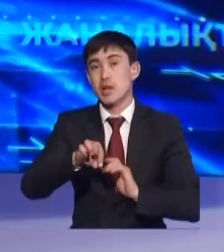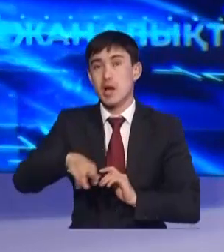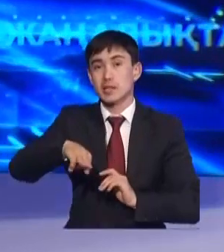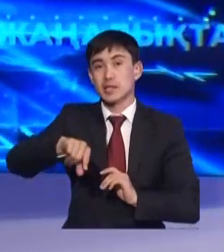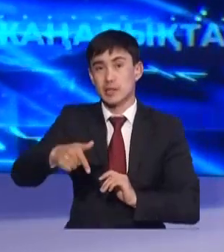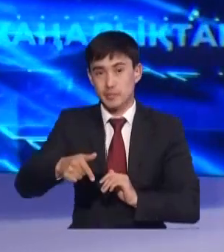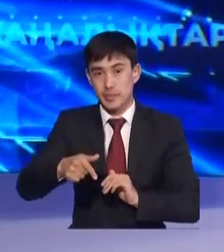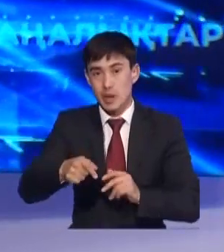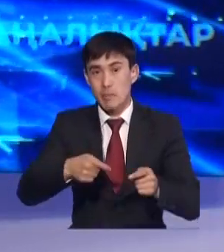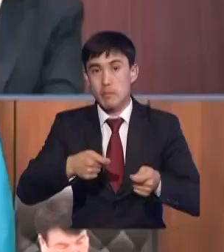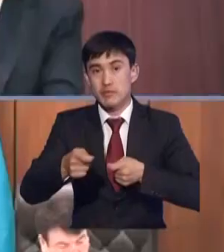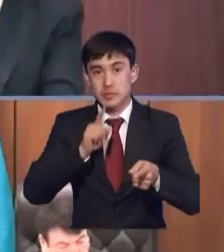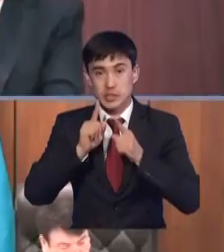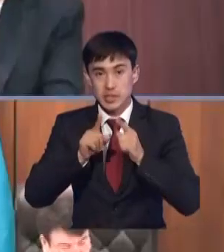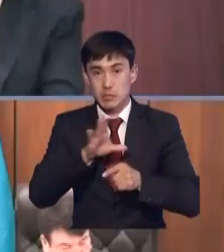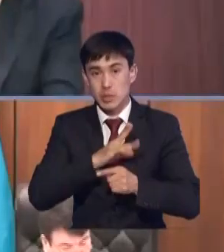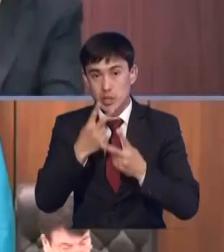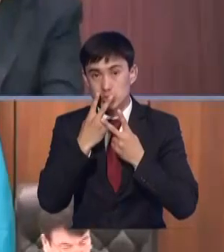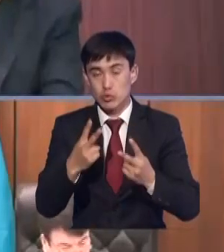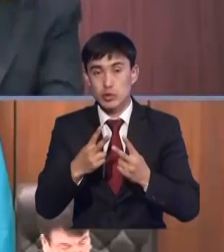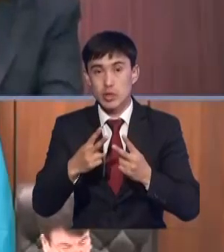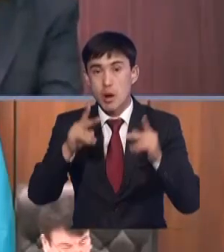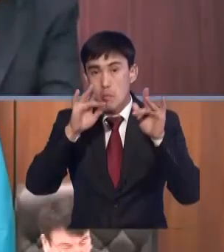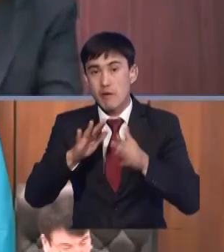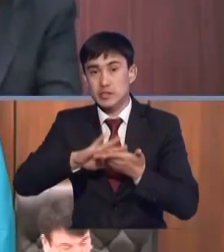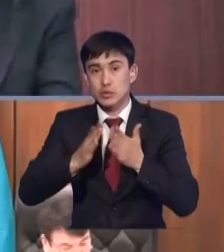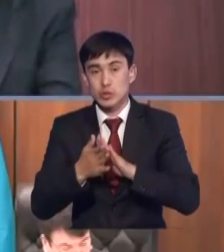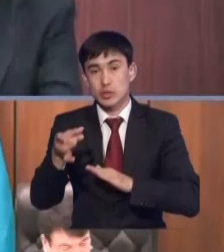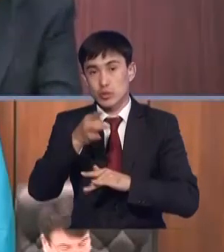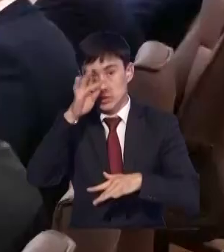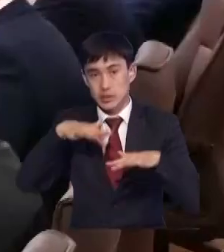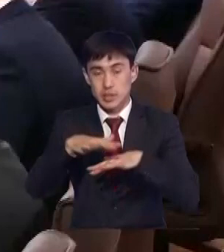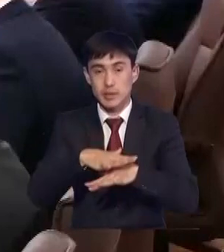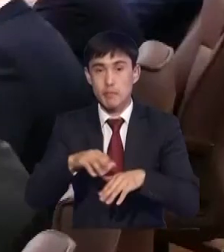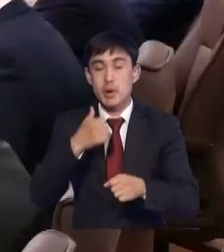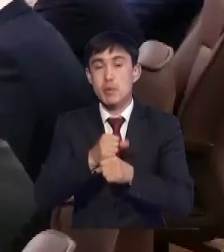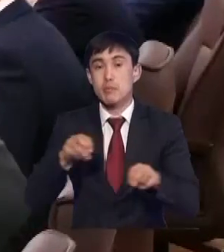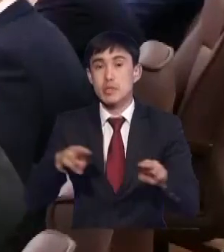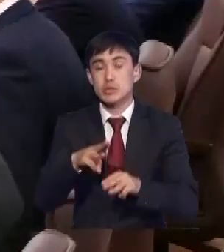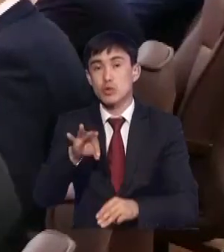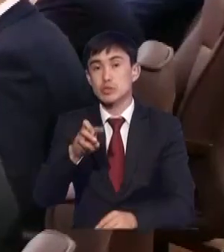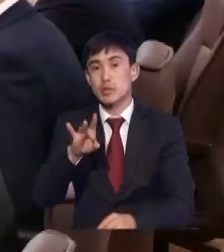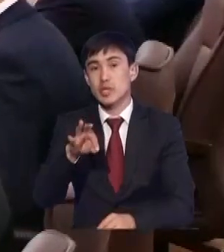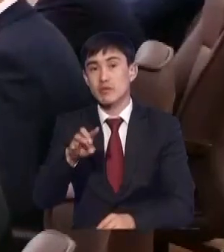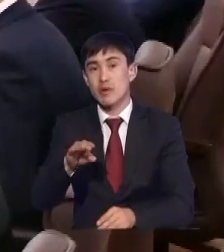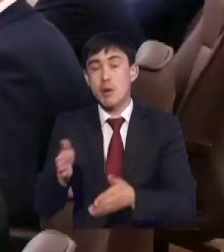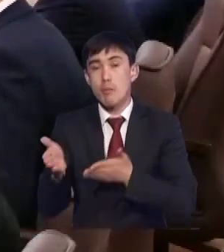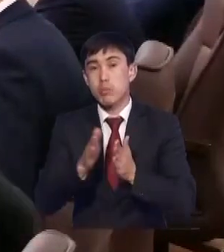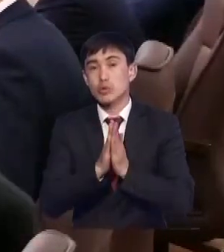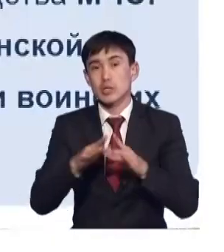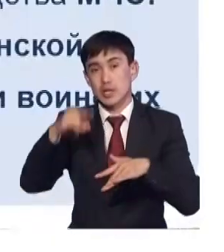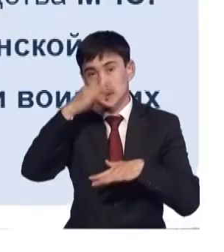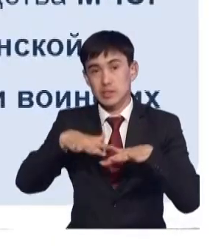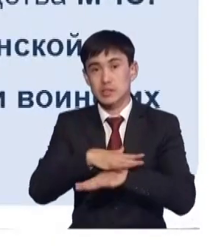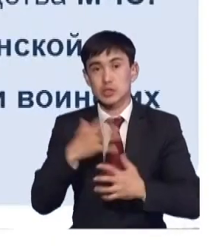тенге на правительственном заседании также была рассмотрена паводковая ситуация в регионах страны премьер-министр лжа с бектенов призвал казахстанцев